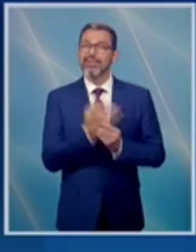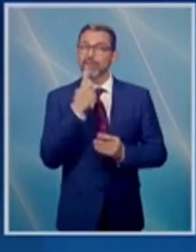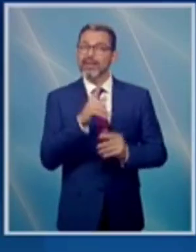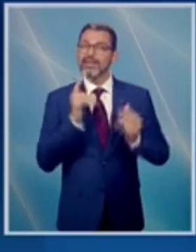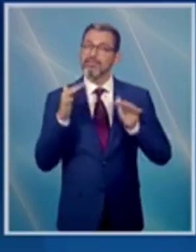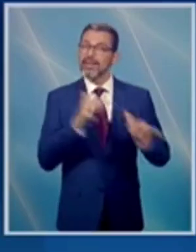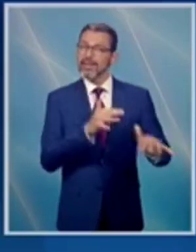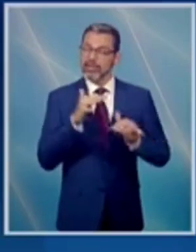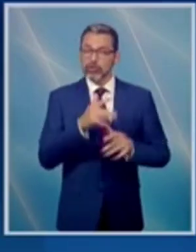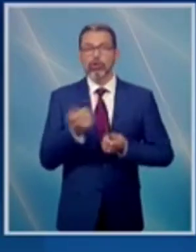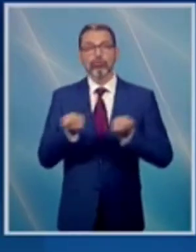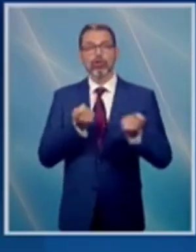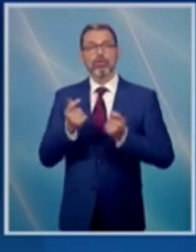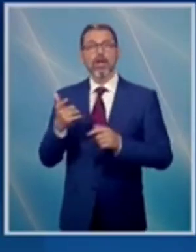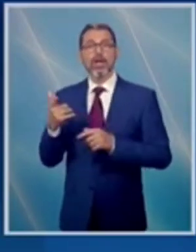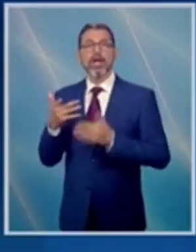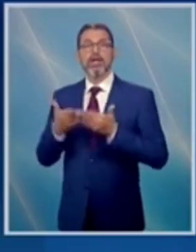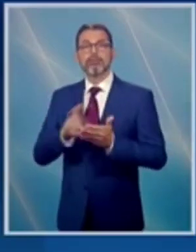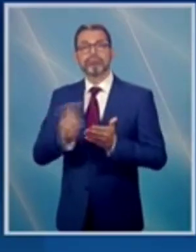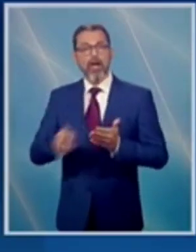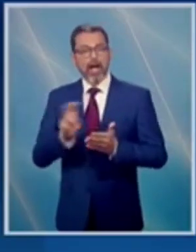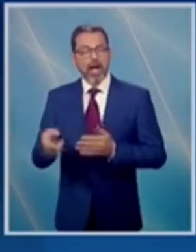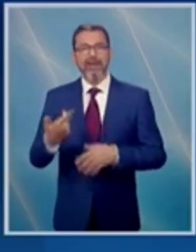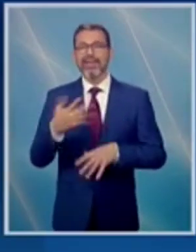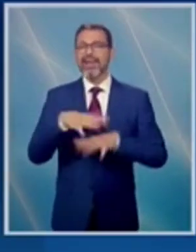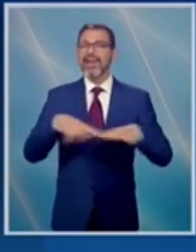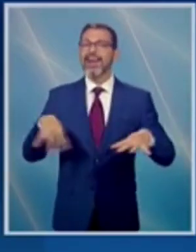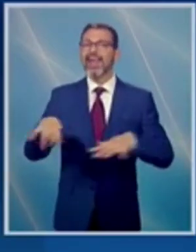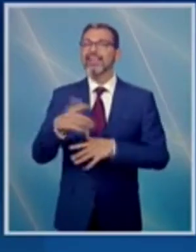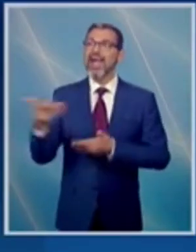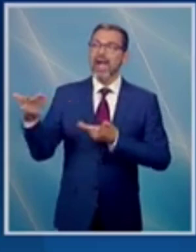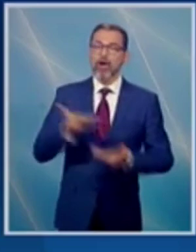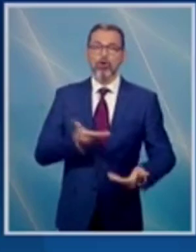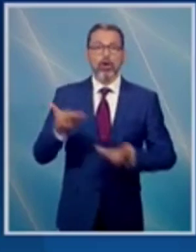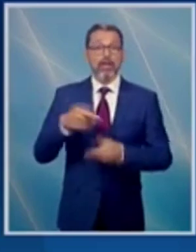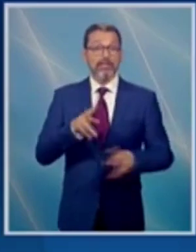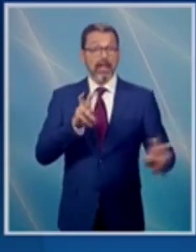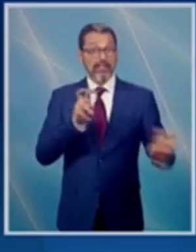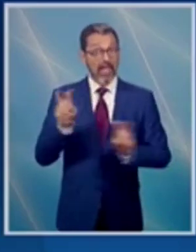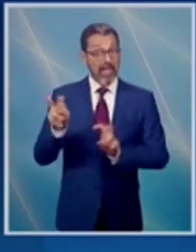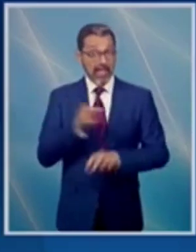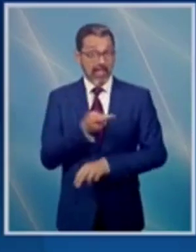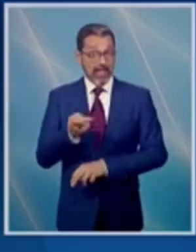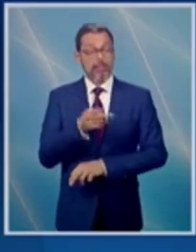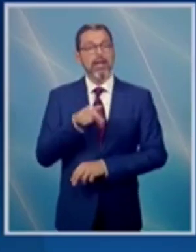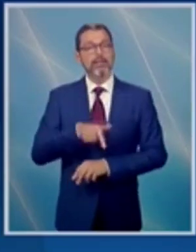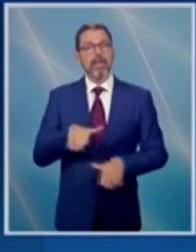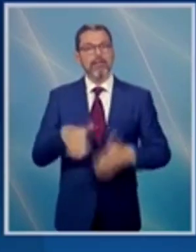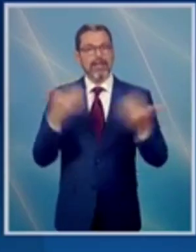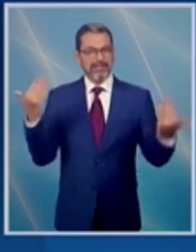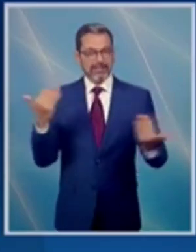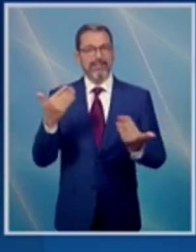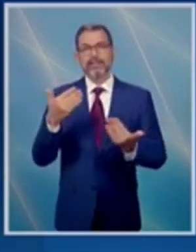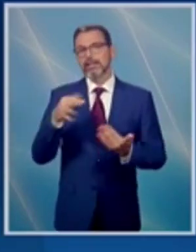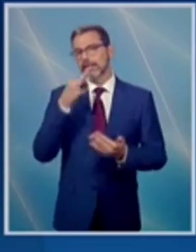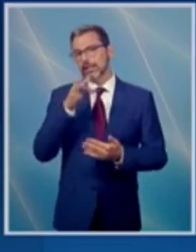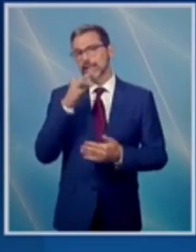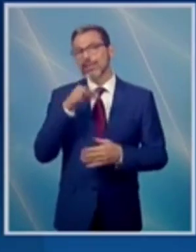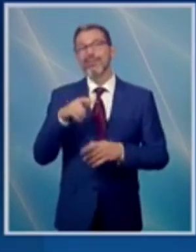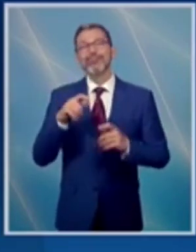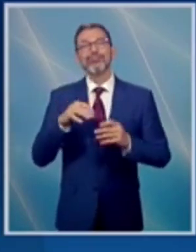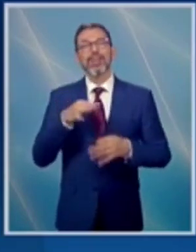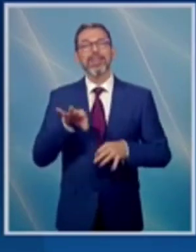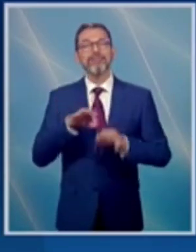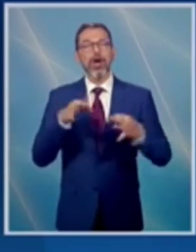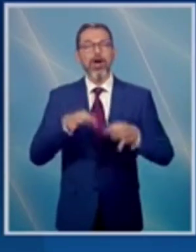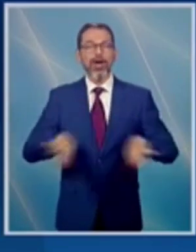Immigrazione, della gestione degli sbarchi e della rete dell'accoglienza, due temi questi sui quali è intervenuto questa mattina nel corso della cerimonia del